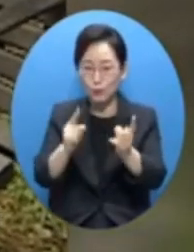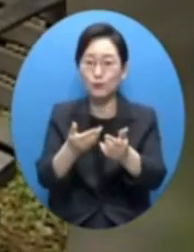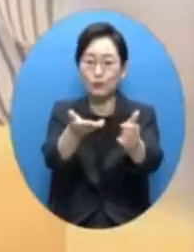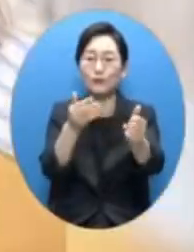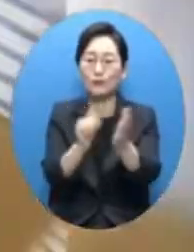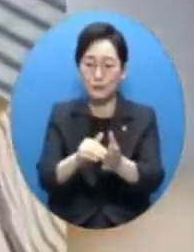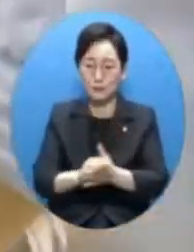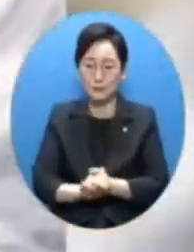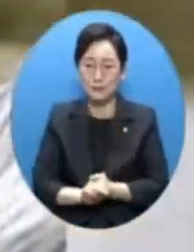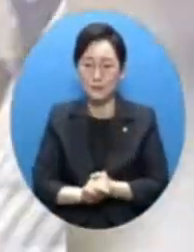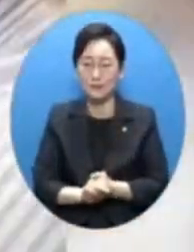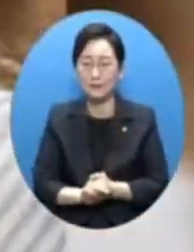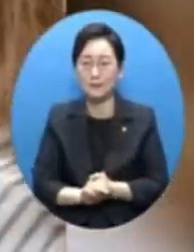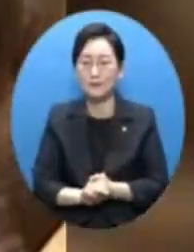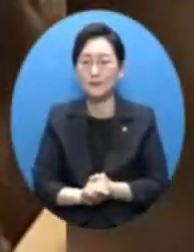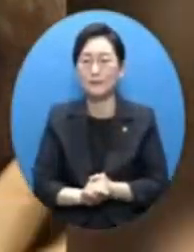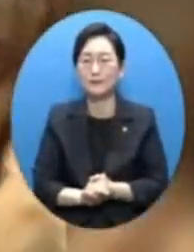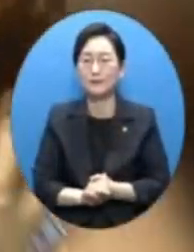것입니다.